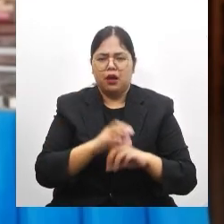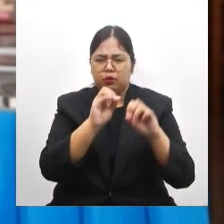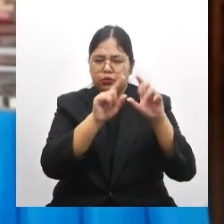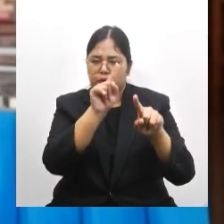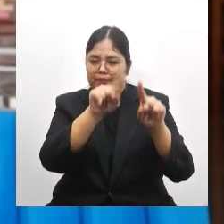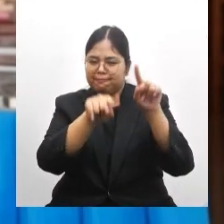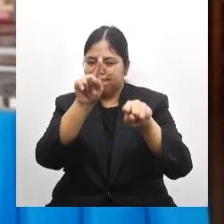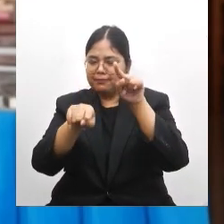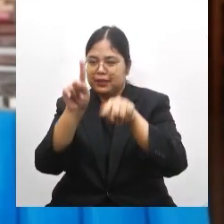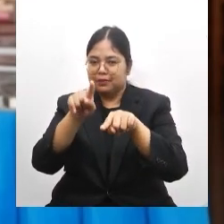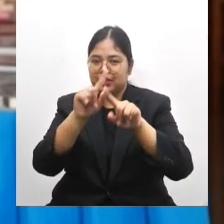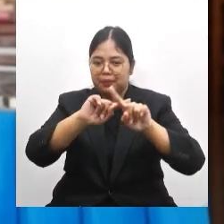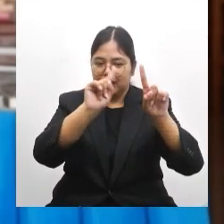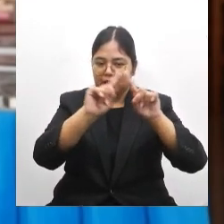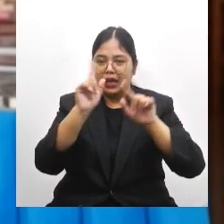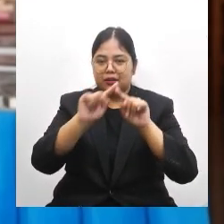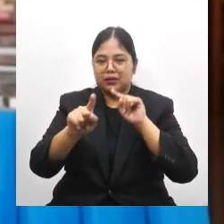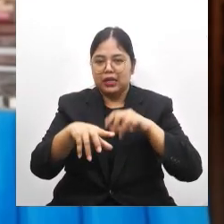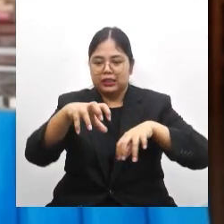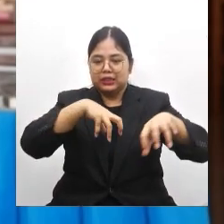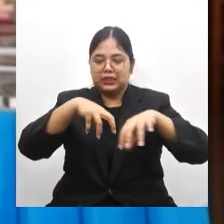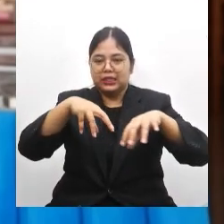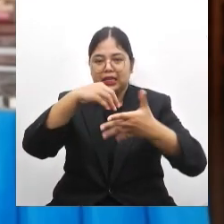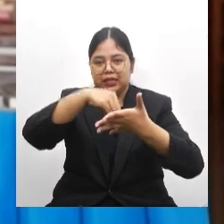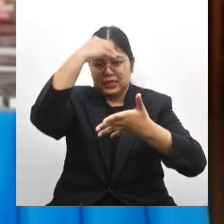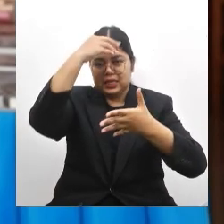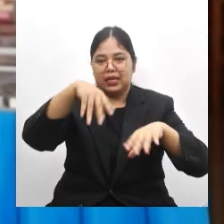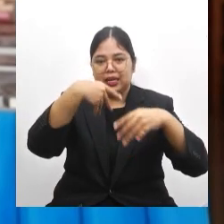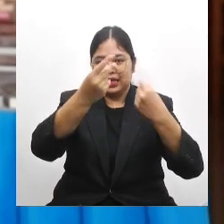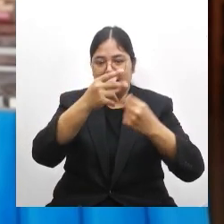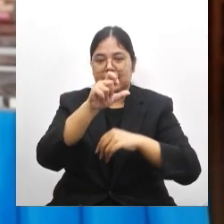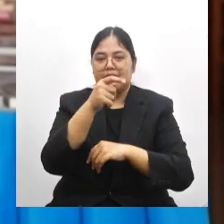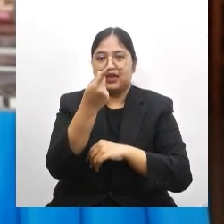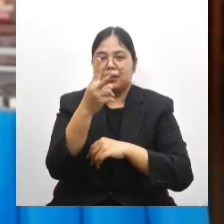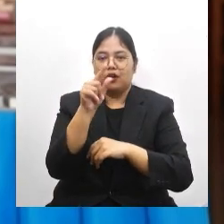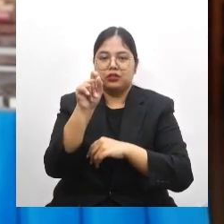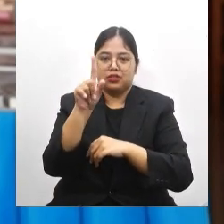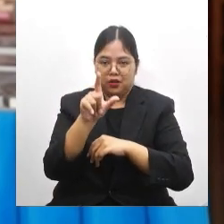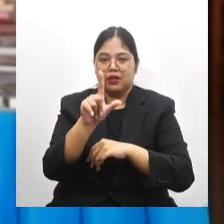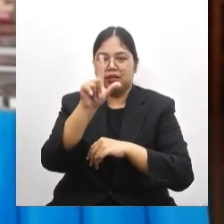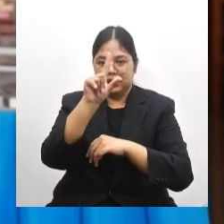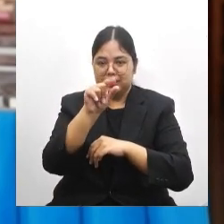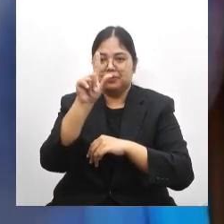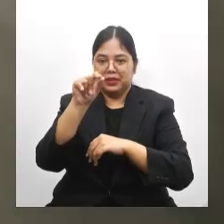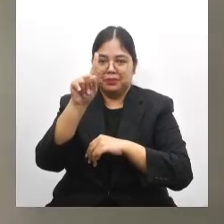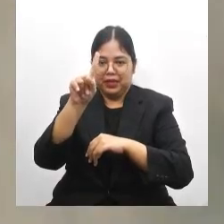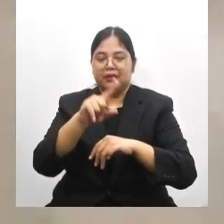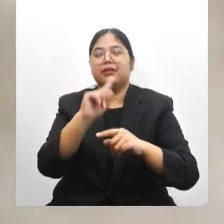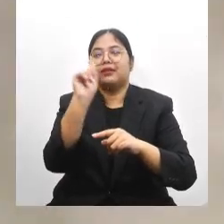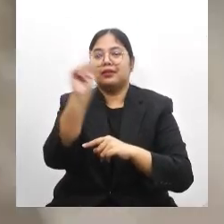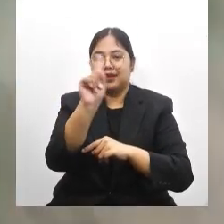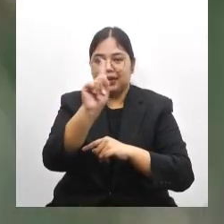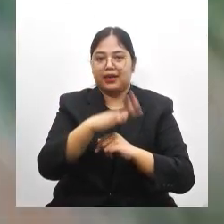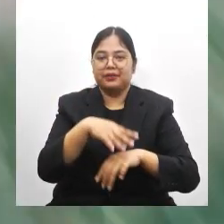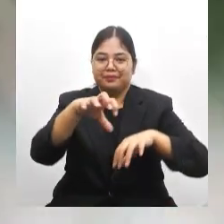งความแตกต่างในการจัดการเรียนรู้ของศตวรรษที่20และศตวรรษที่21ดังนี้การจัด